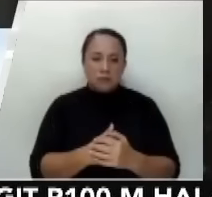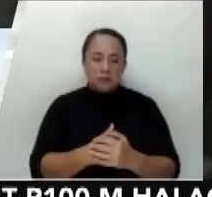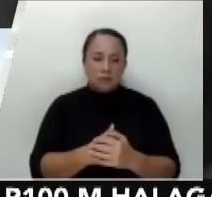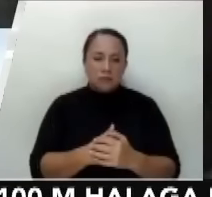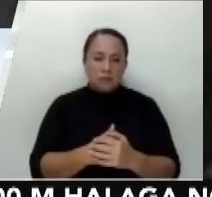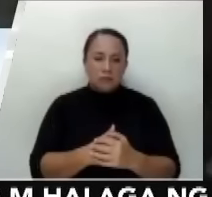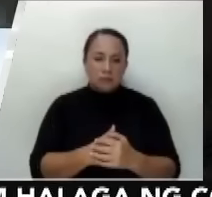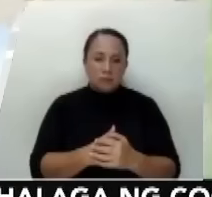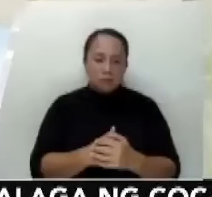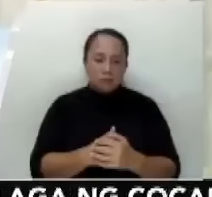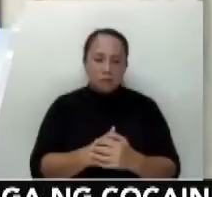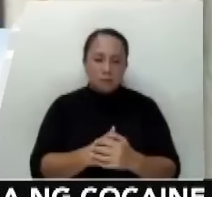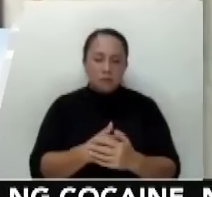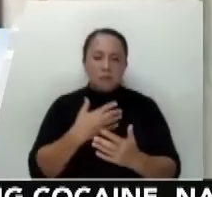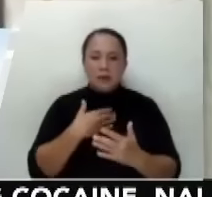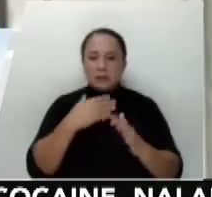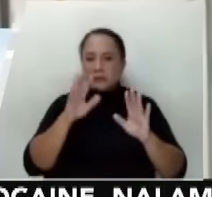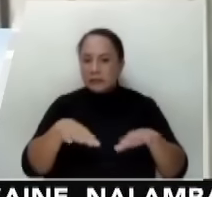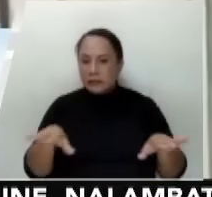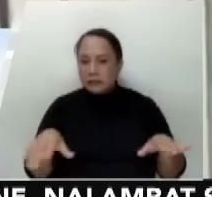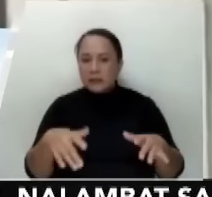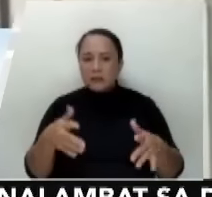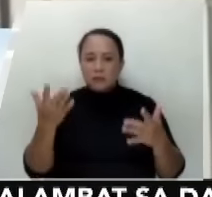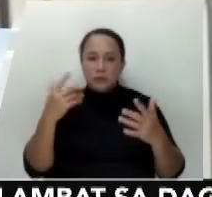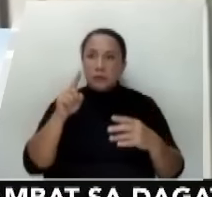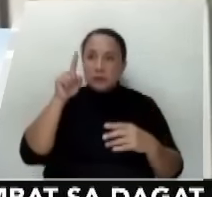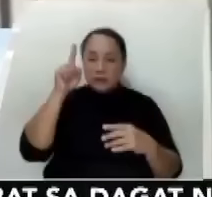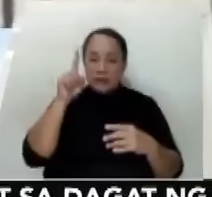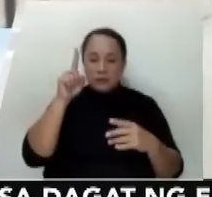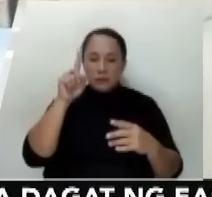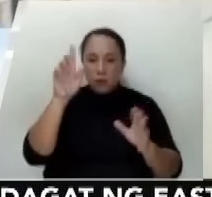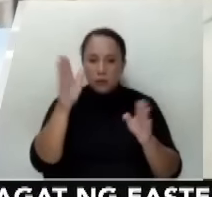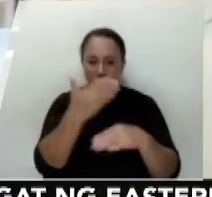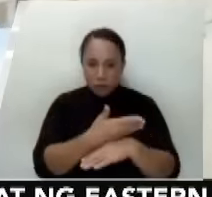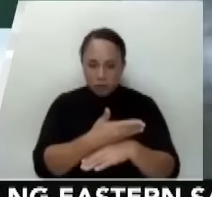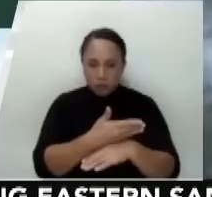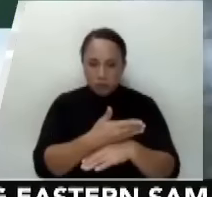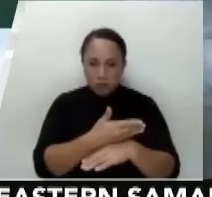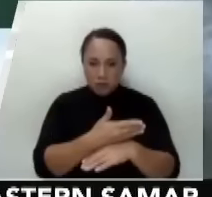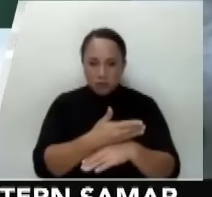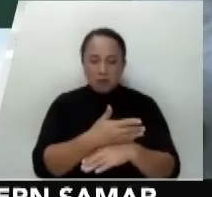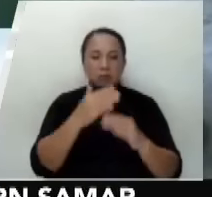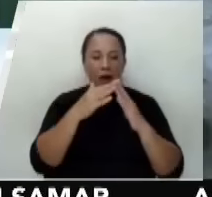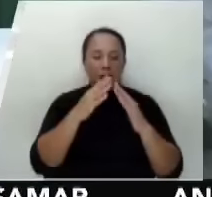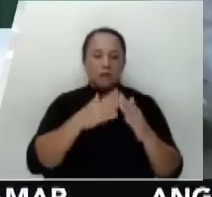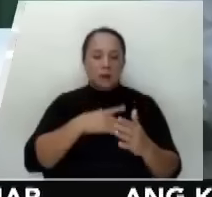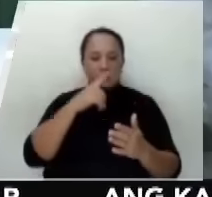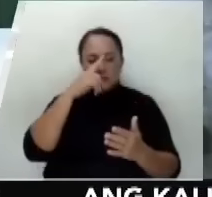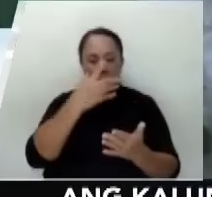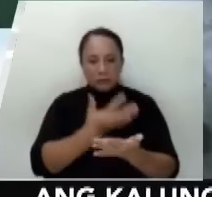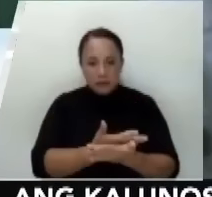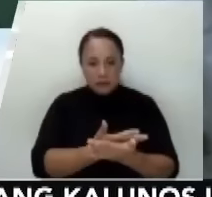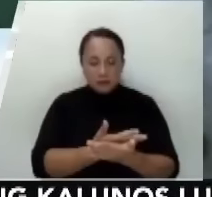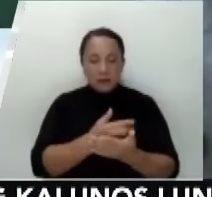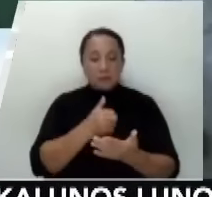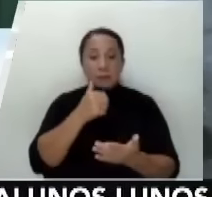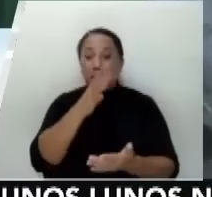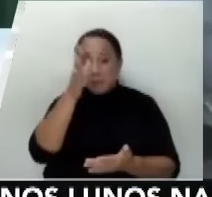eh, ang mga anak ko sa una doon nakatira sa taas, isang kwarto, bahay ng aking ama. Ang ginawa ko, ay